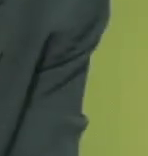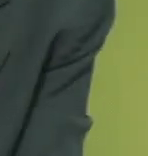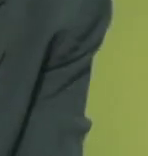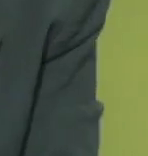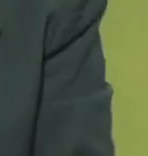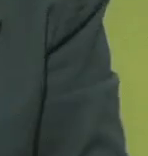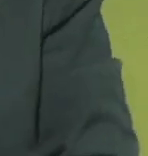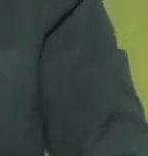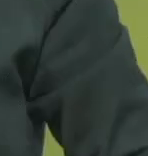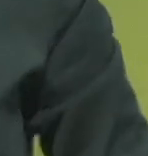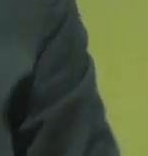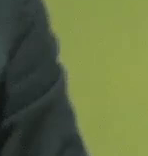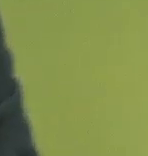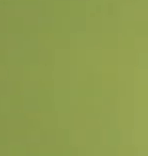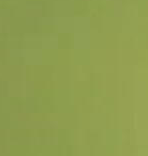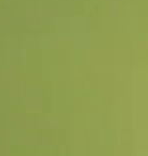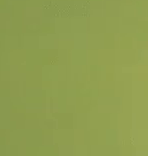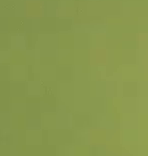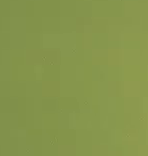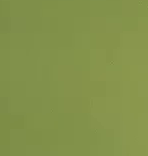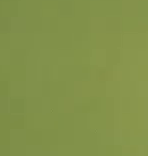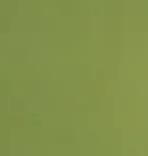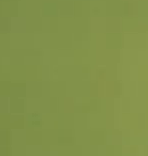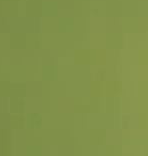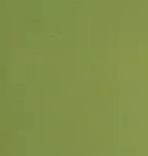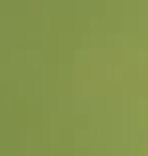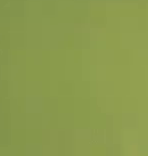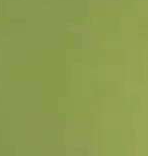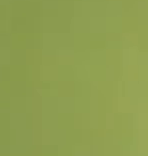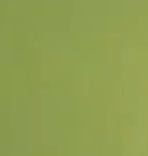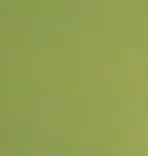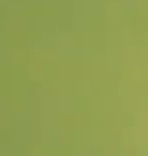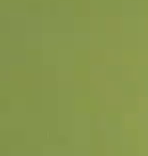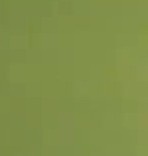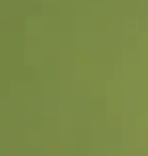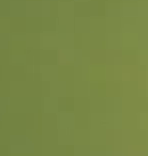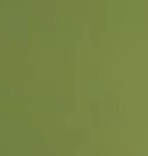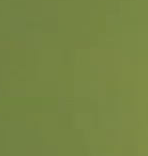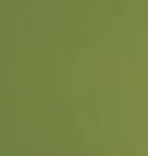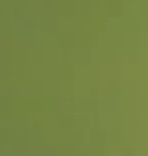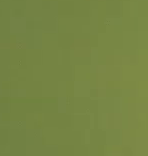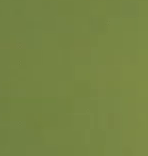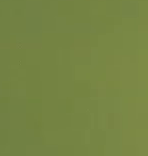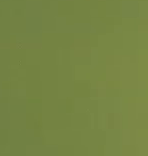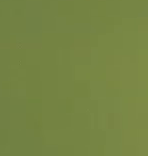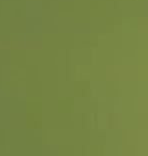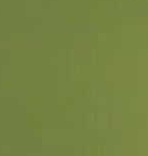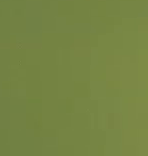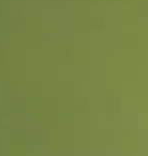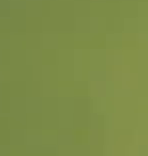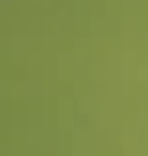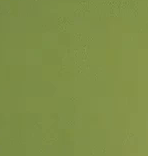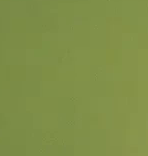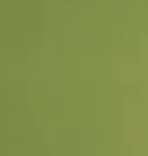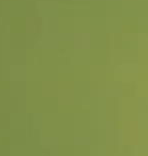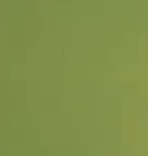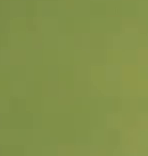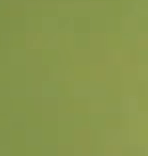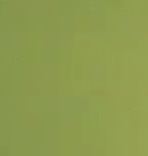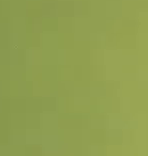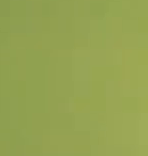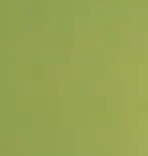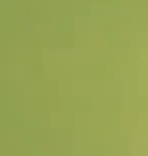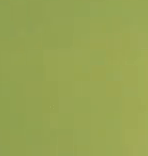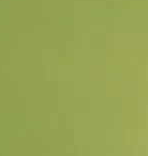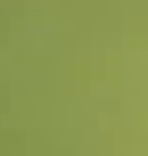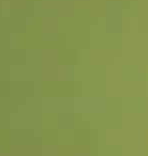Menschenrechte, um Inkooperation und das, was wir machen, die Minderheiten der Hörbehinderung, das geht